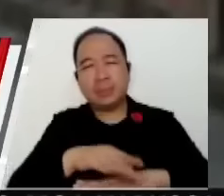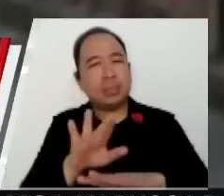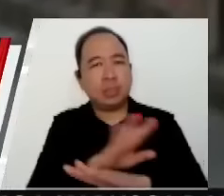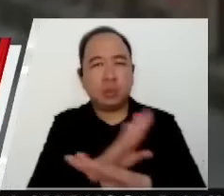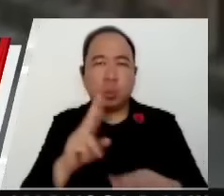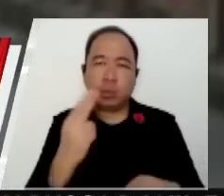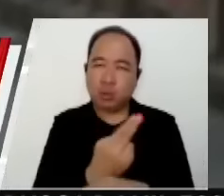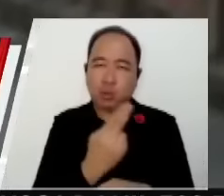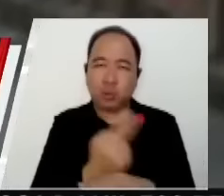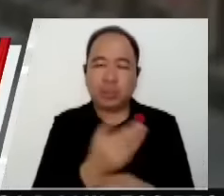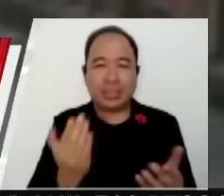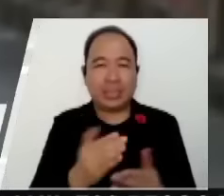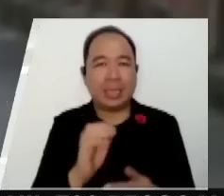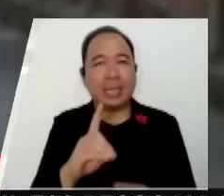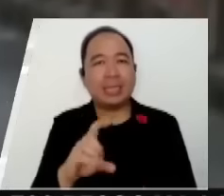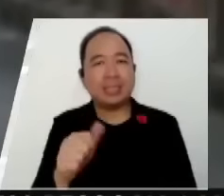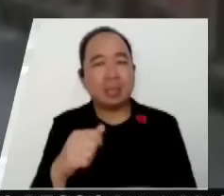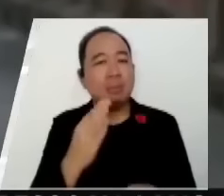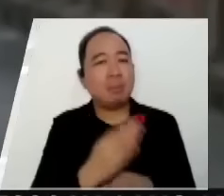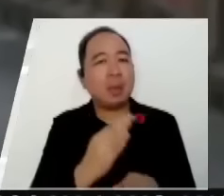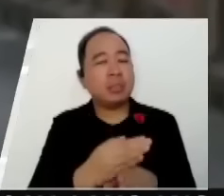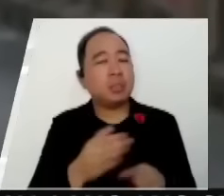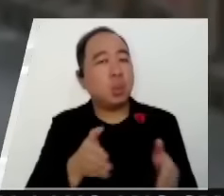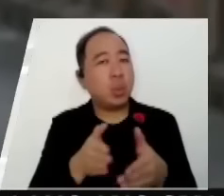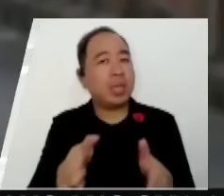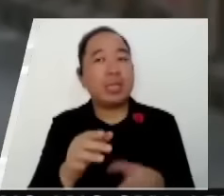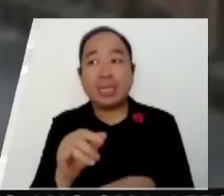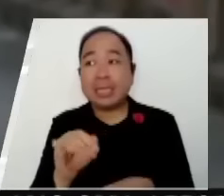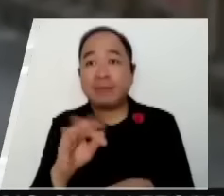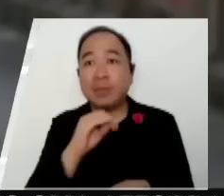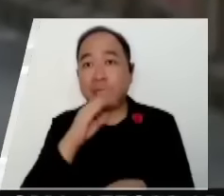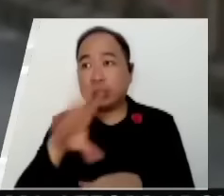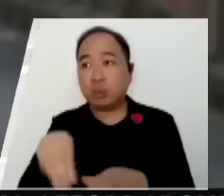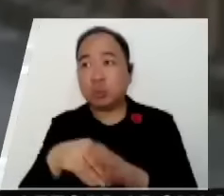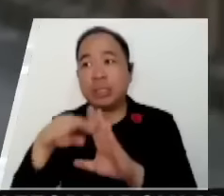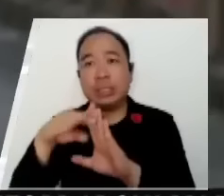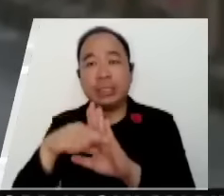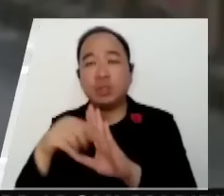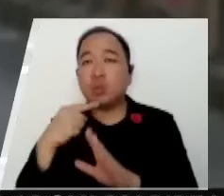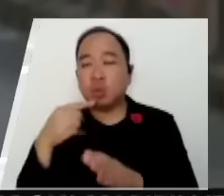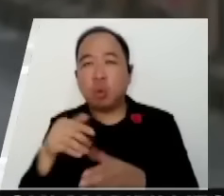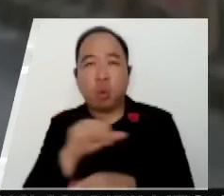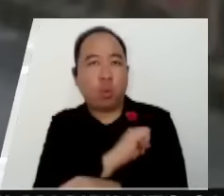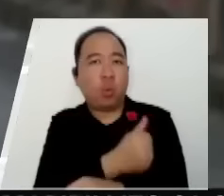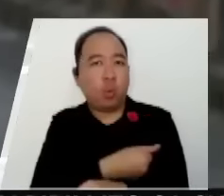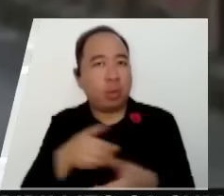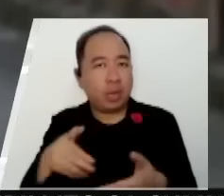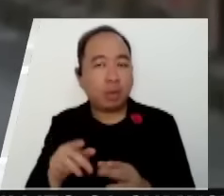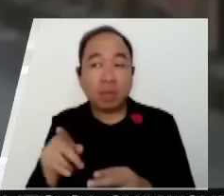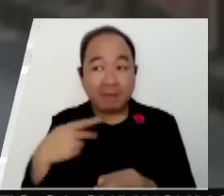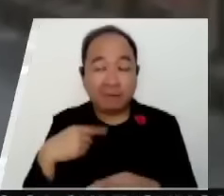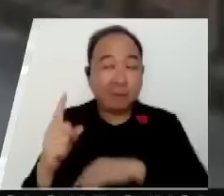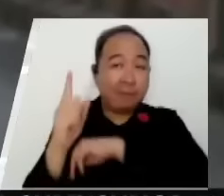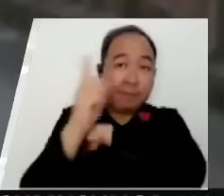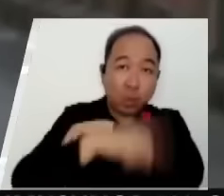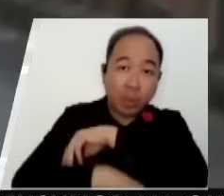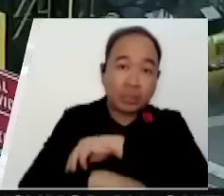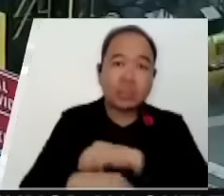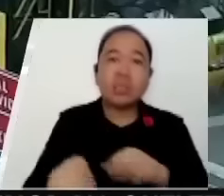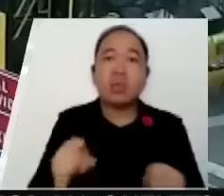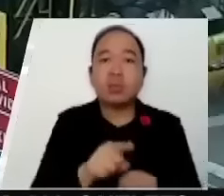EDSA Busway kung hindi kayo kabilang sa mga otorisadong dumaan dito. Bukod sa mapapatawan kayo ng parusa, posible pa kayong